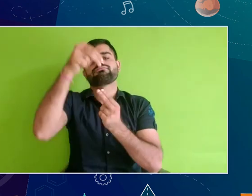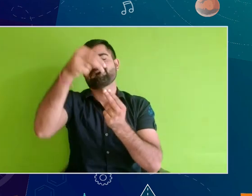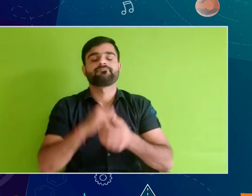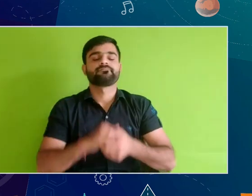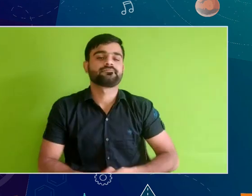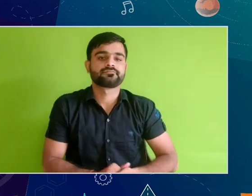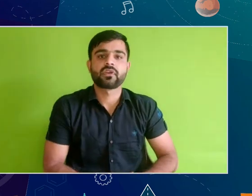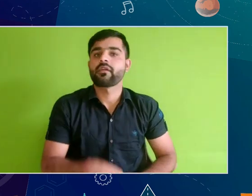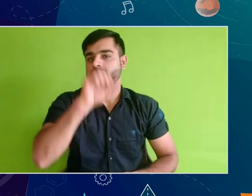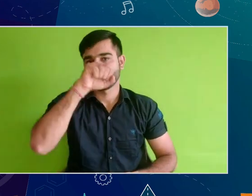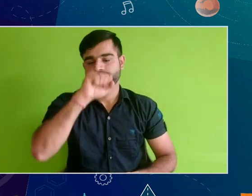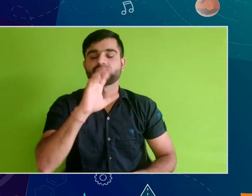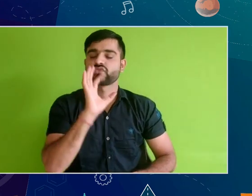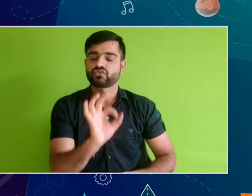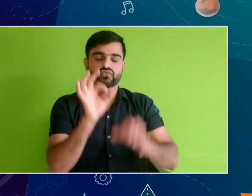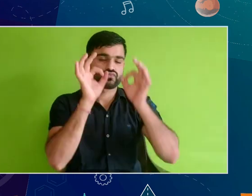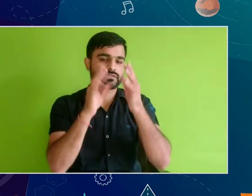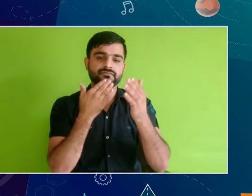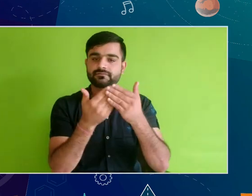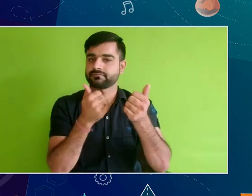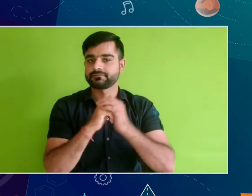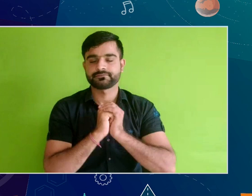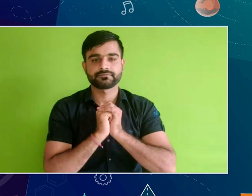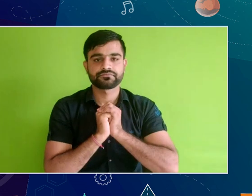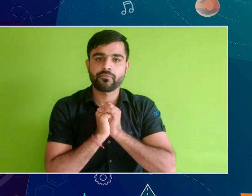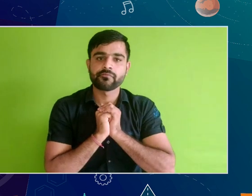यस एग्जैक्टली सर,